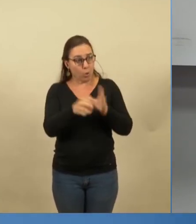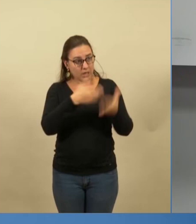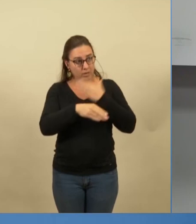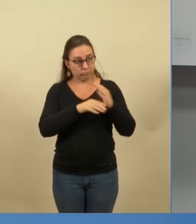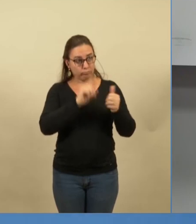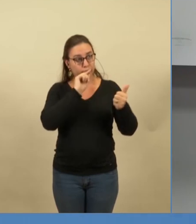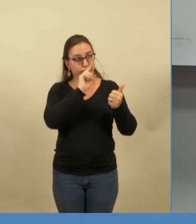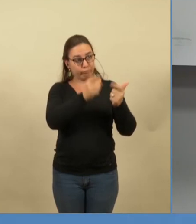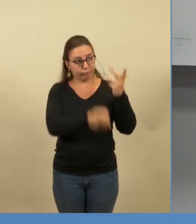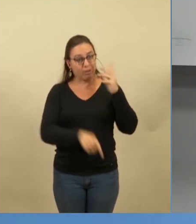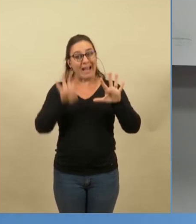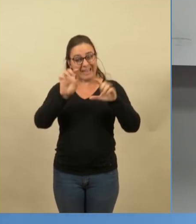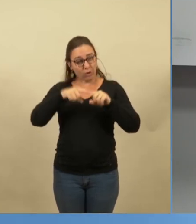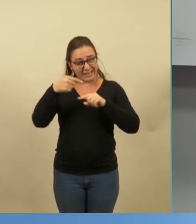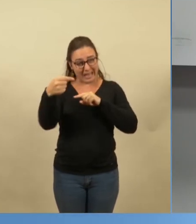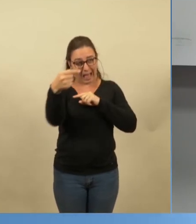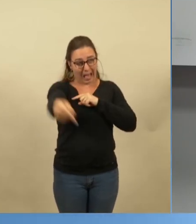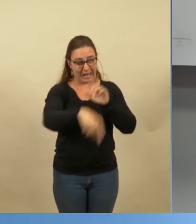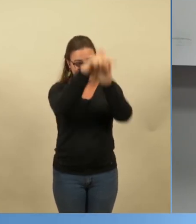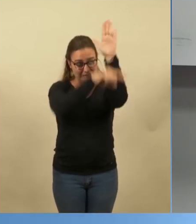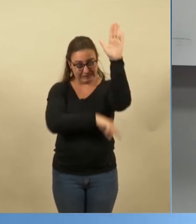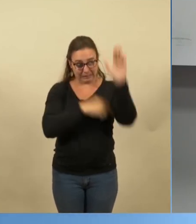vote pour les 90 prochaines délibérations